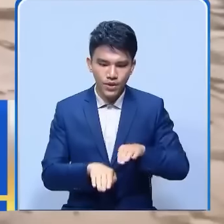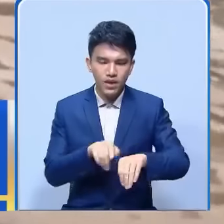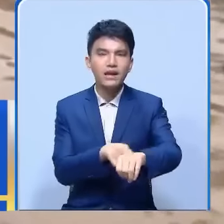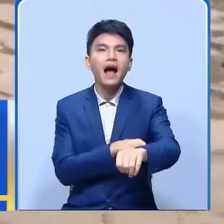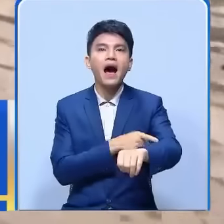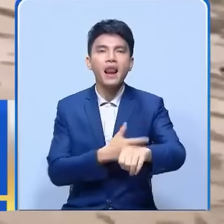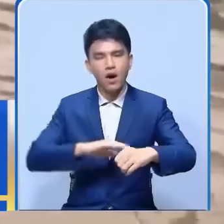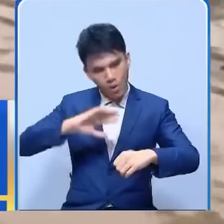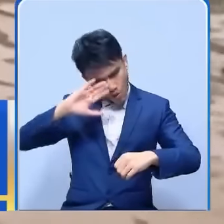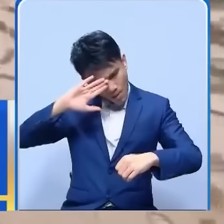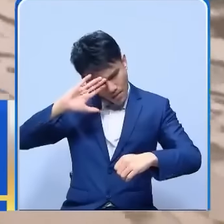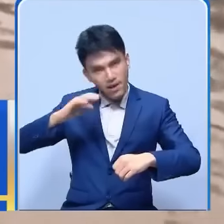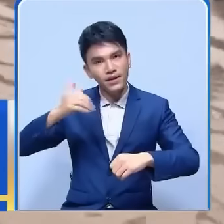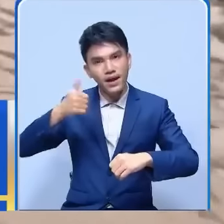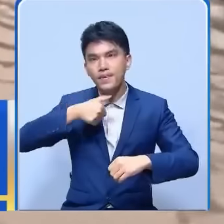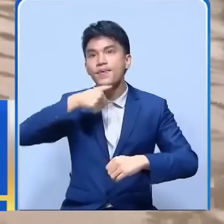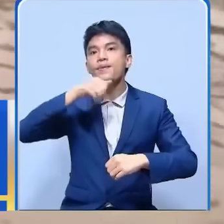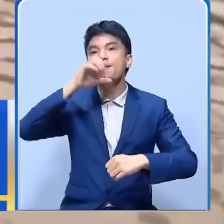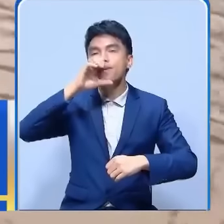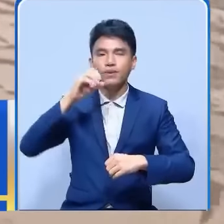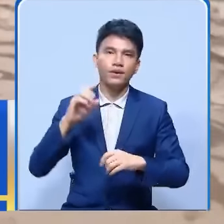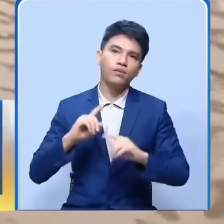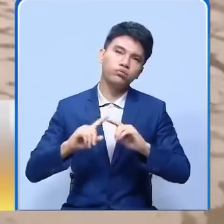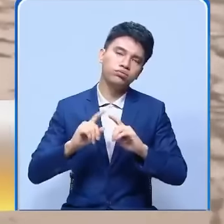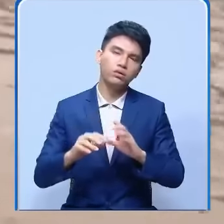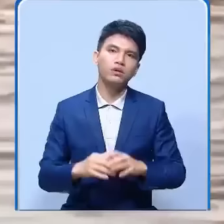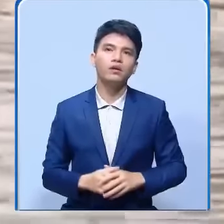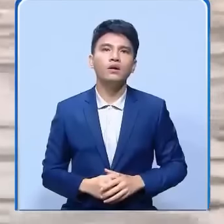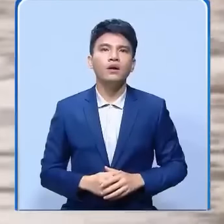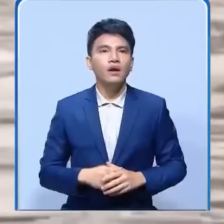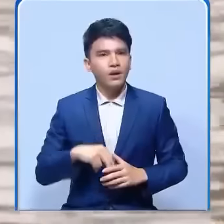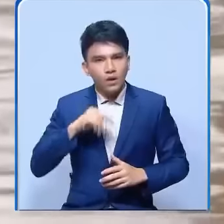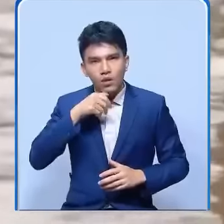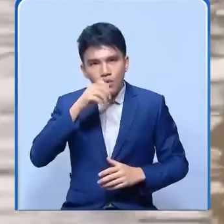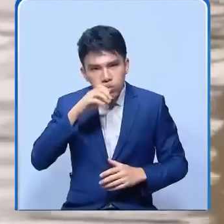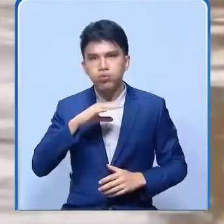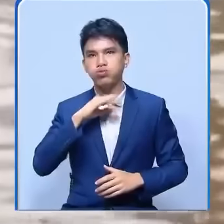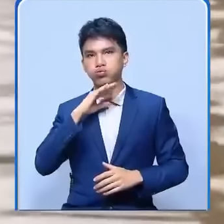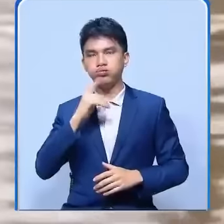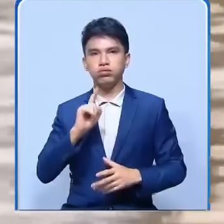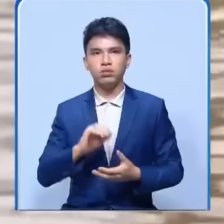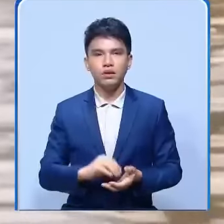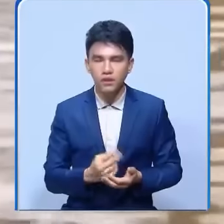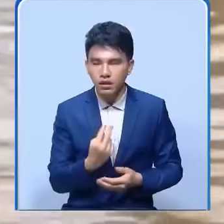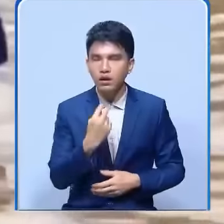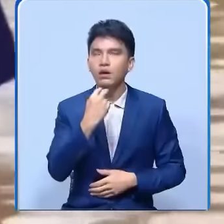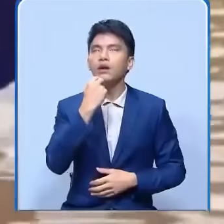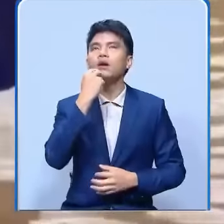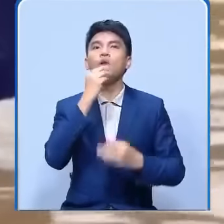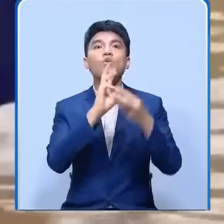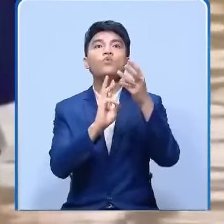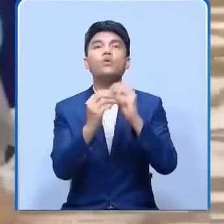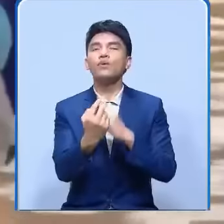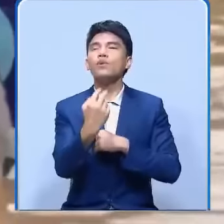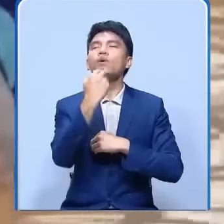ค่ะรวมทั้งการดื่มการกินต่างๆนะคะดื่มน้ำที่ไม่สะอาดรวมถึงการหายใจเอาฝุ่นละอองเข้าไปด้วยเ